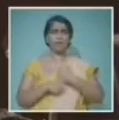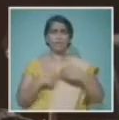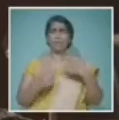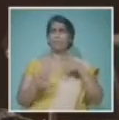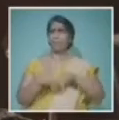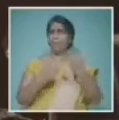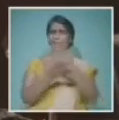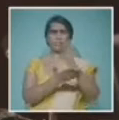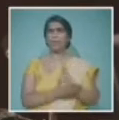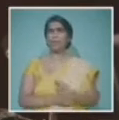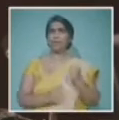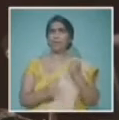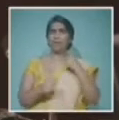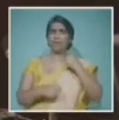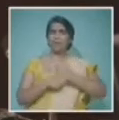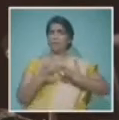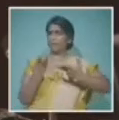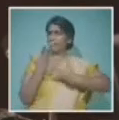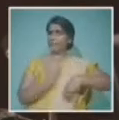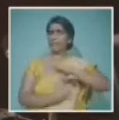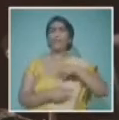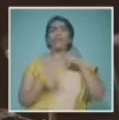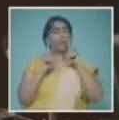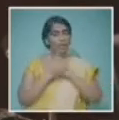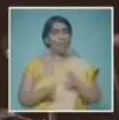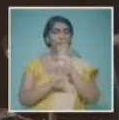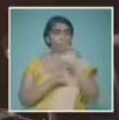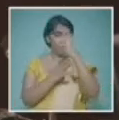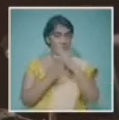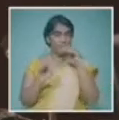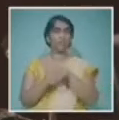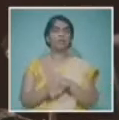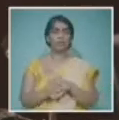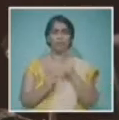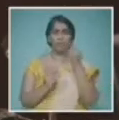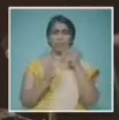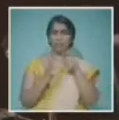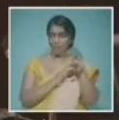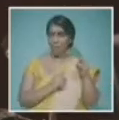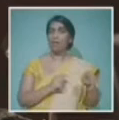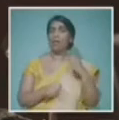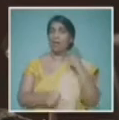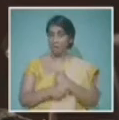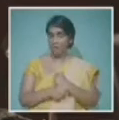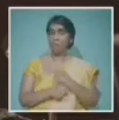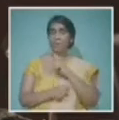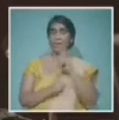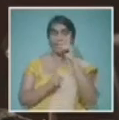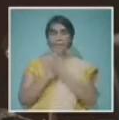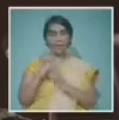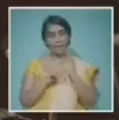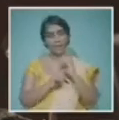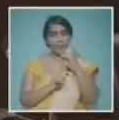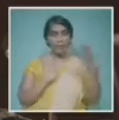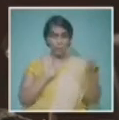කෑලි කඩනවා, මුළු ආණ්ඩුවම වියවුලක් බවට පත් කරලා තිබෙනවා. ඒ වගේම 19 වෙනි සංශෝධන ඇතුලේ හිඩසක් තිබෙනවා. ආණ්ඩුවට එක මන්ත්‍රීවරයෙක් හෝ